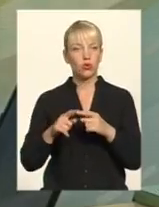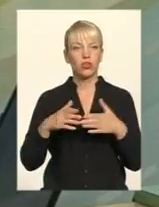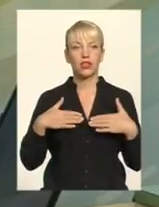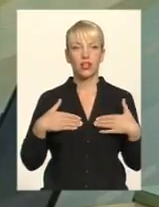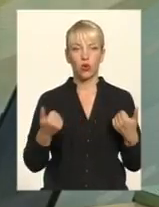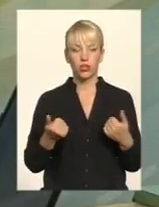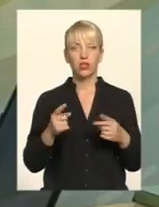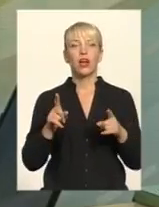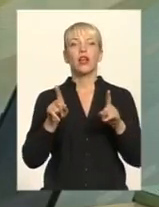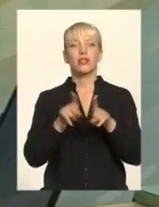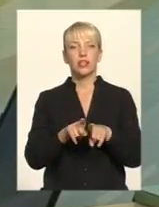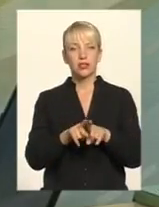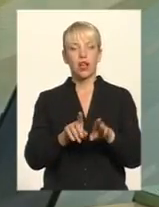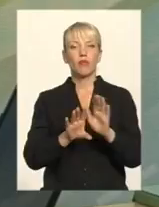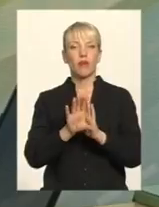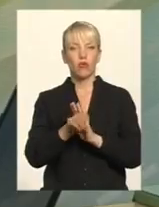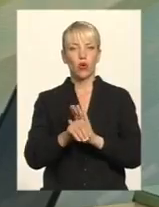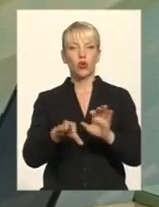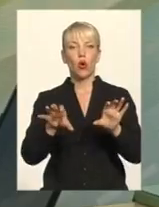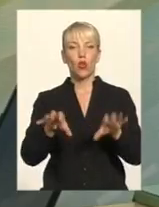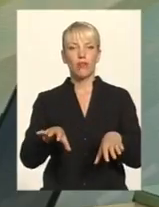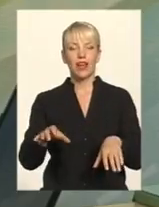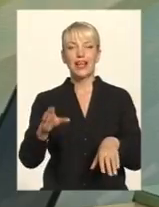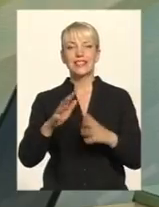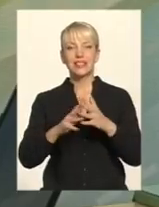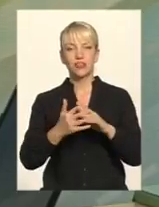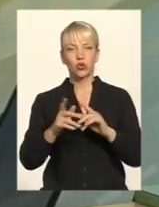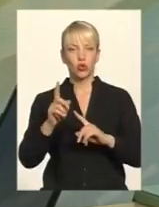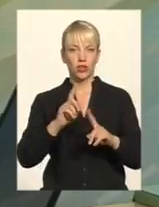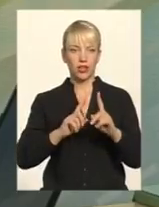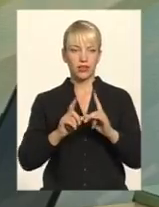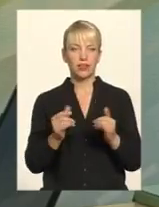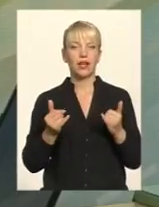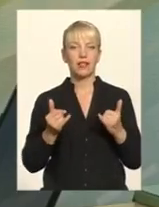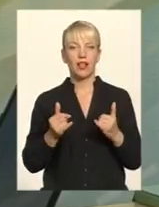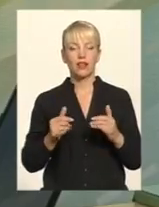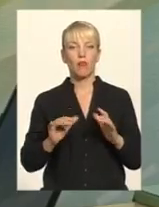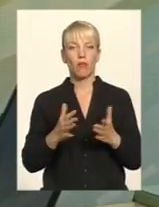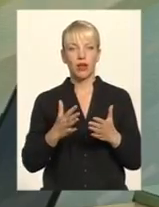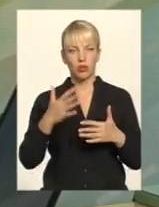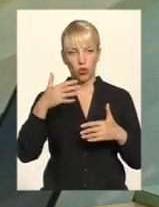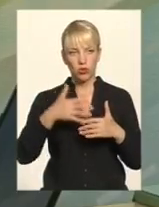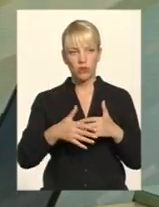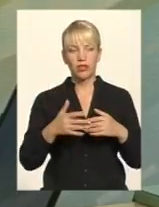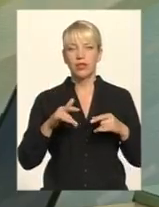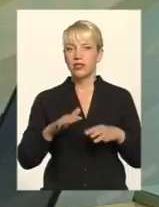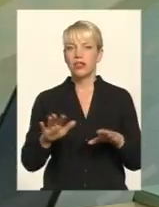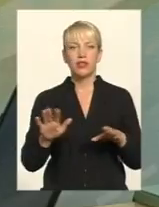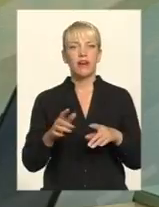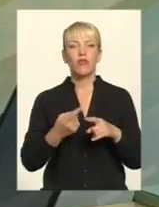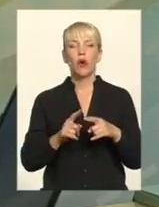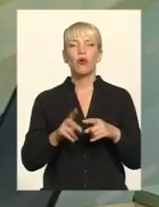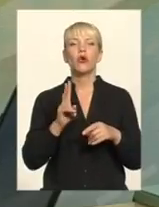тому числі голова сільської ради. На даний момент, розумієте, діло не в тому, що хто хоче з